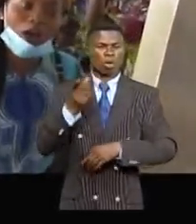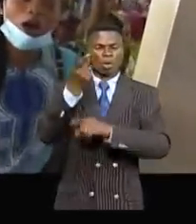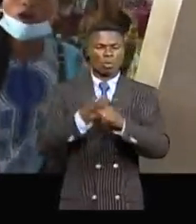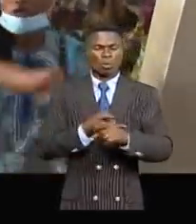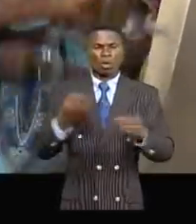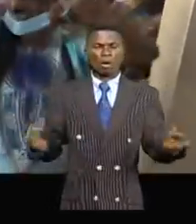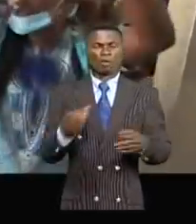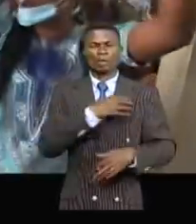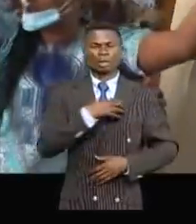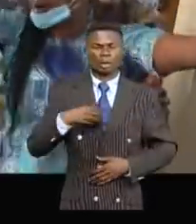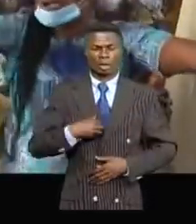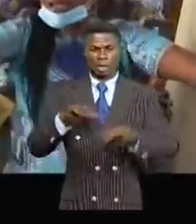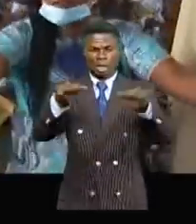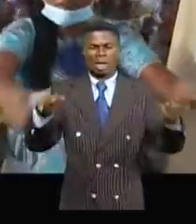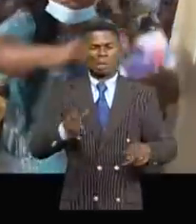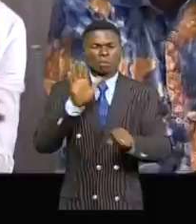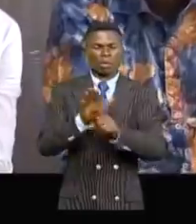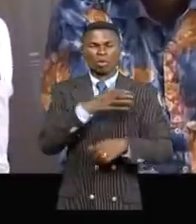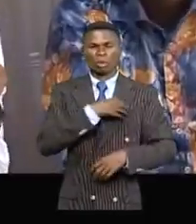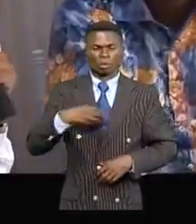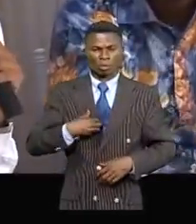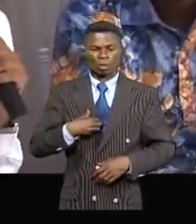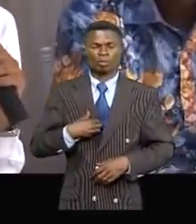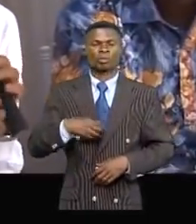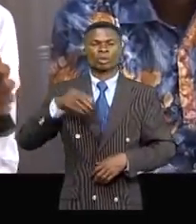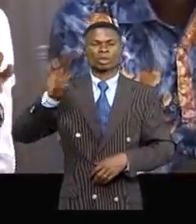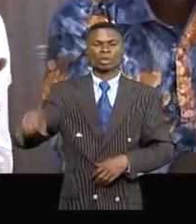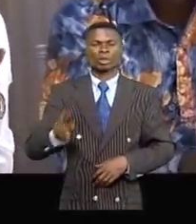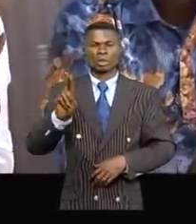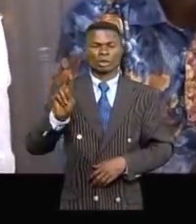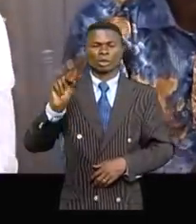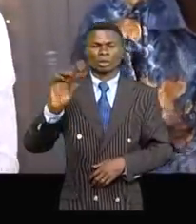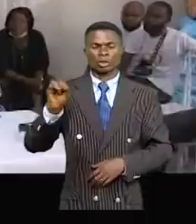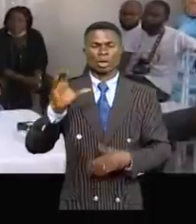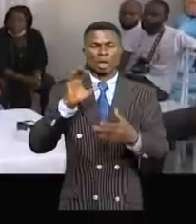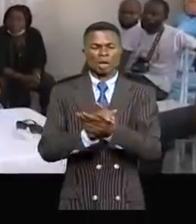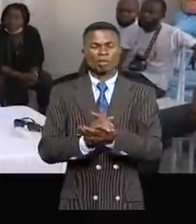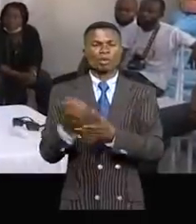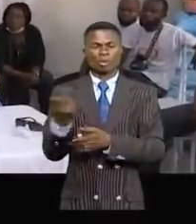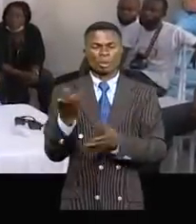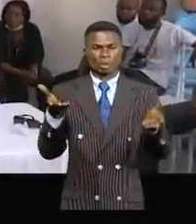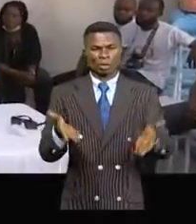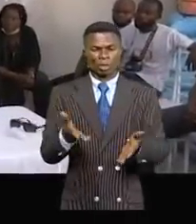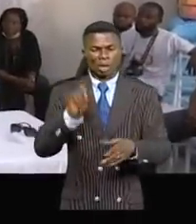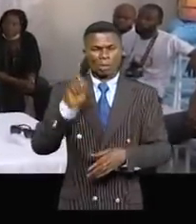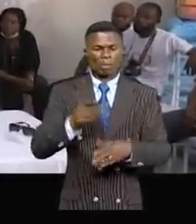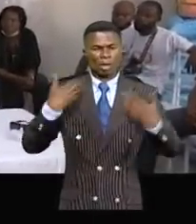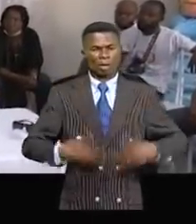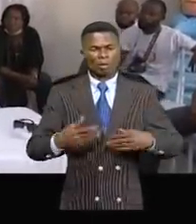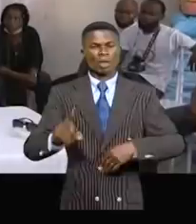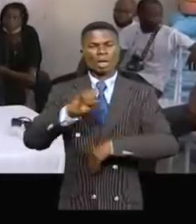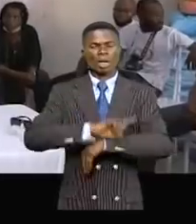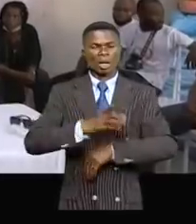dédié. Dans une salle pleine, Junior Nembalemba, accompagné de son épouse Tatiana Pembe, ont voulu célébrer cette